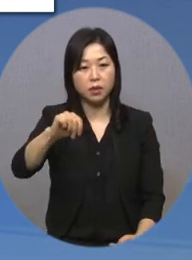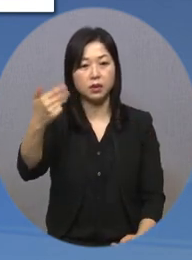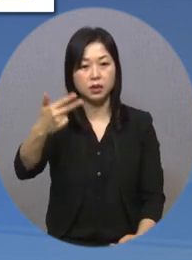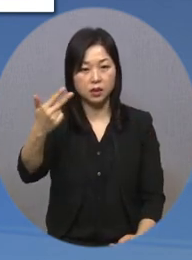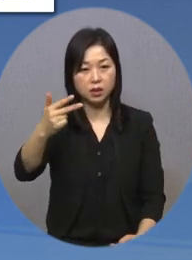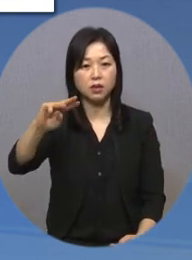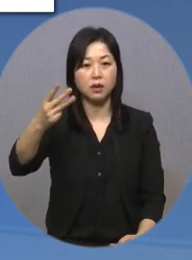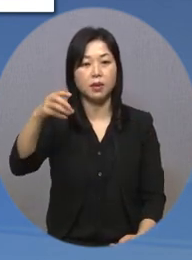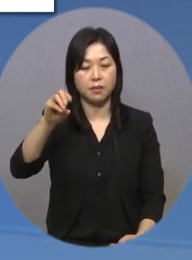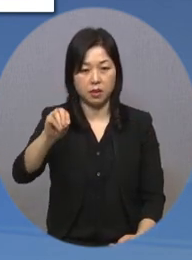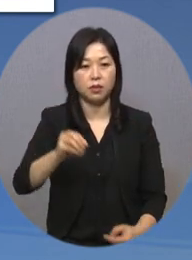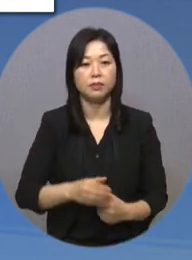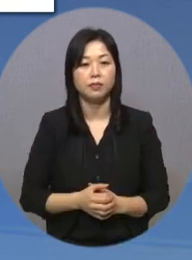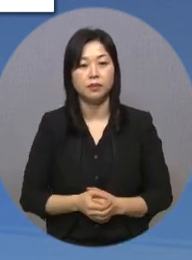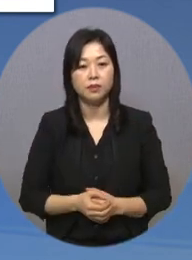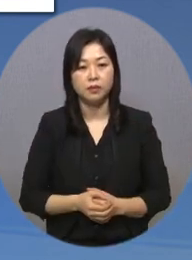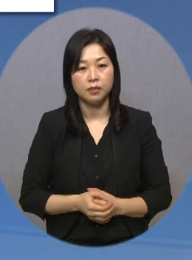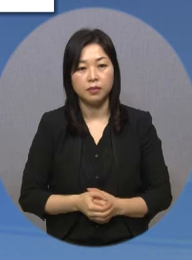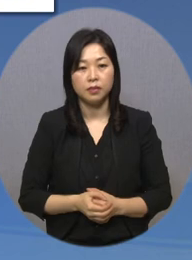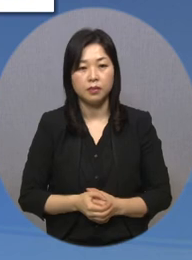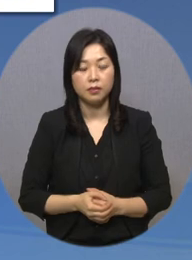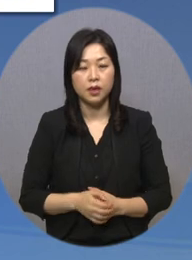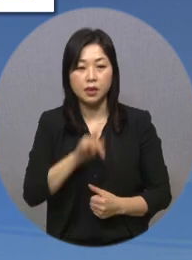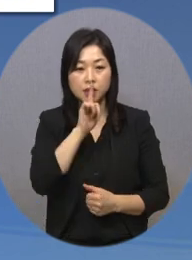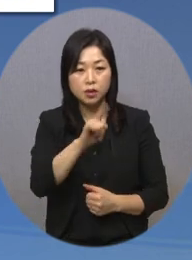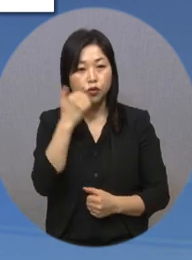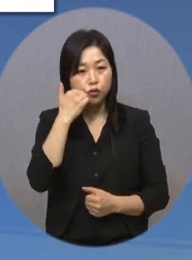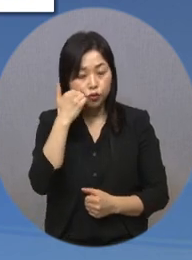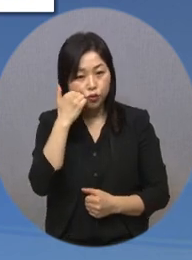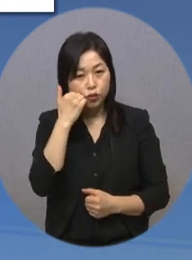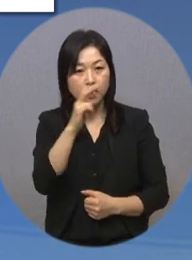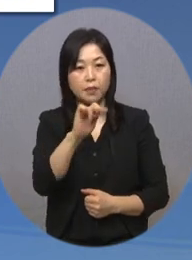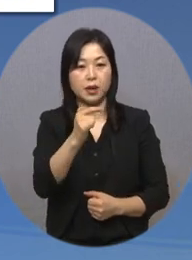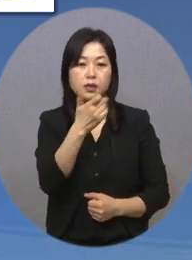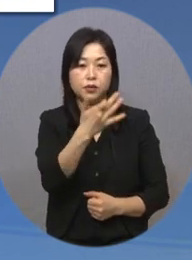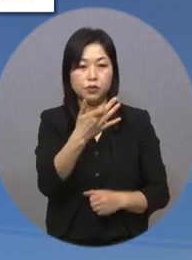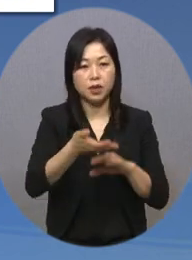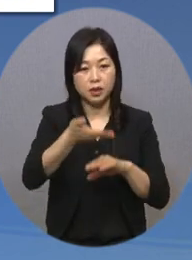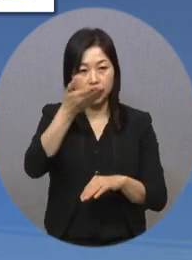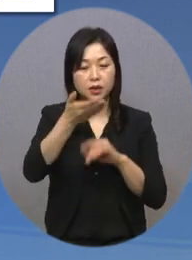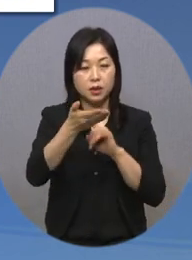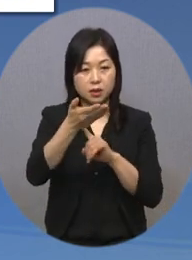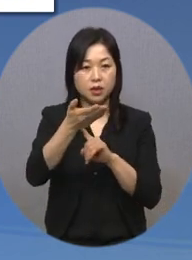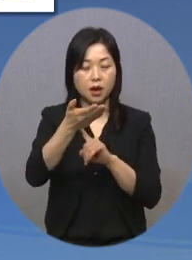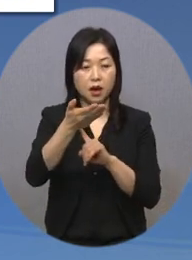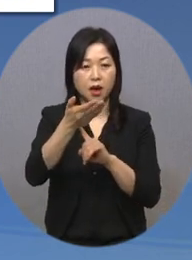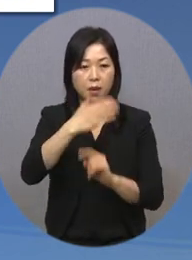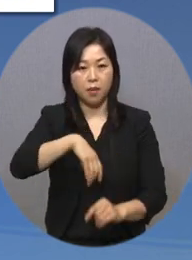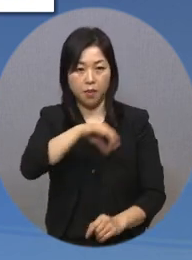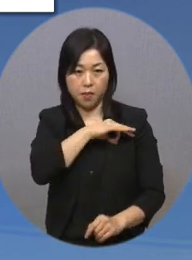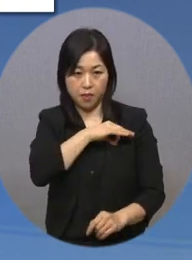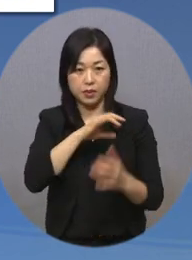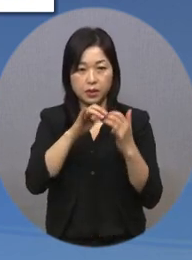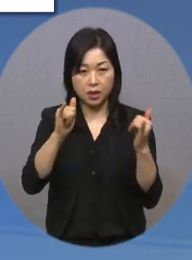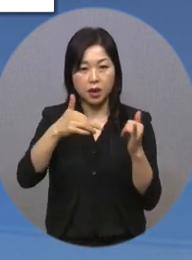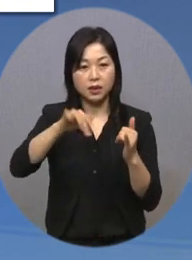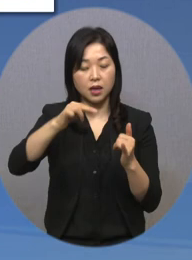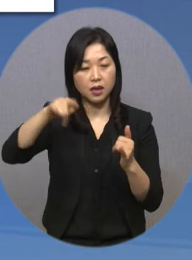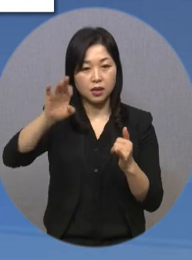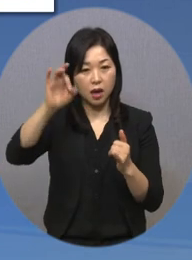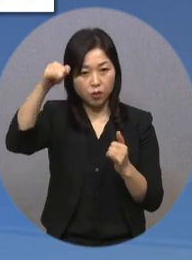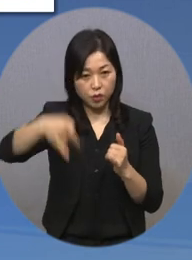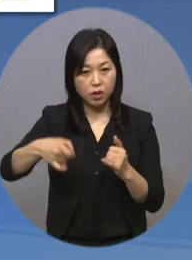7,300만 원으로 증액됐는데요. 신청 대상은 만 19세 이상 기초생활수급자와 차상위 계층,